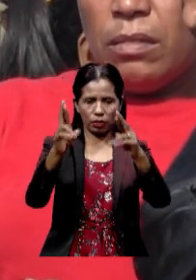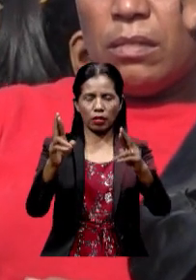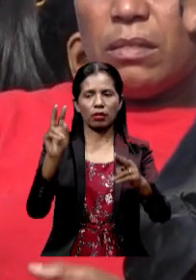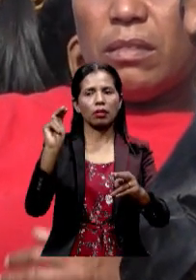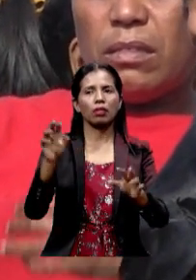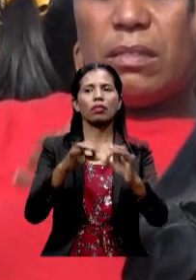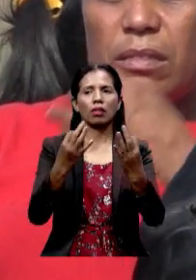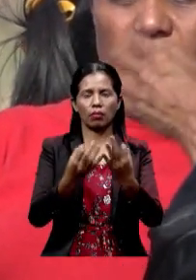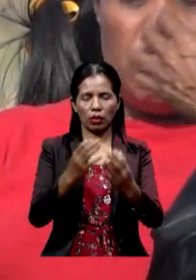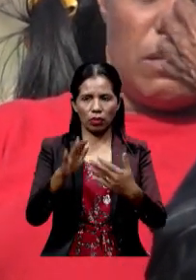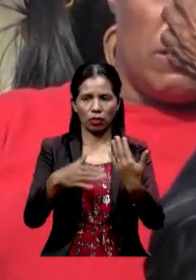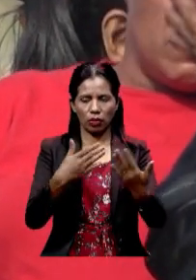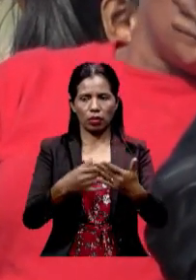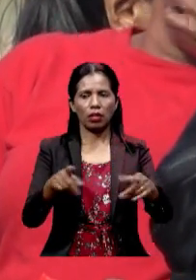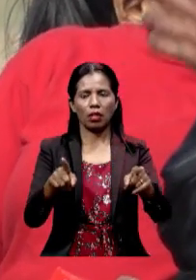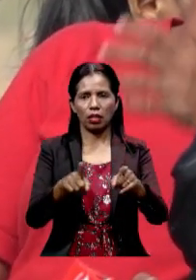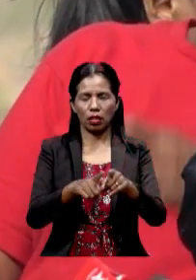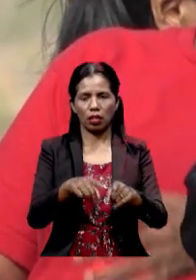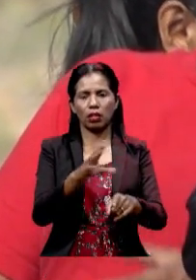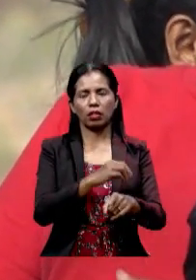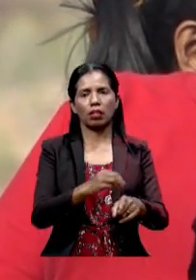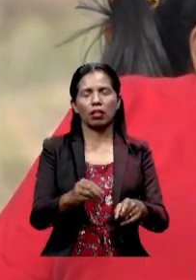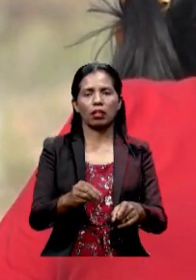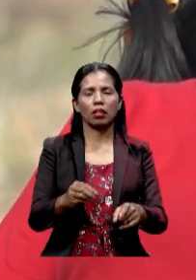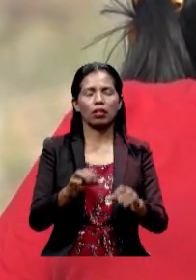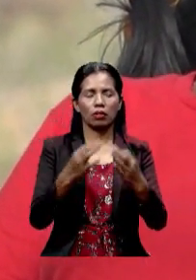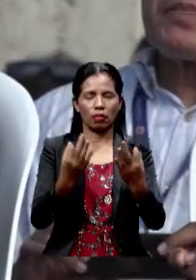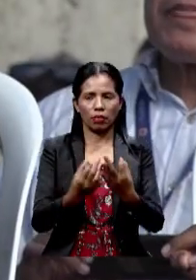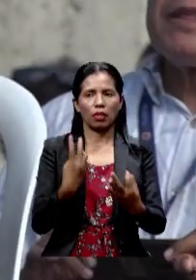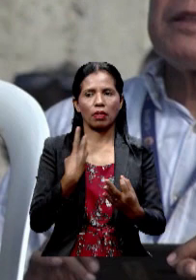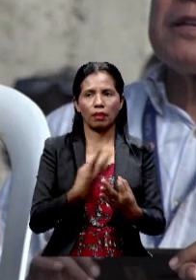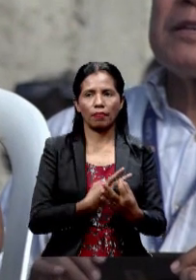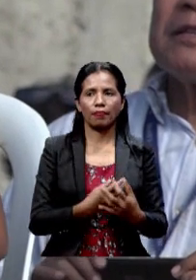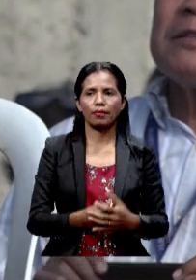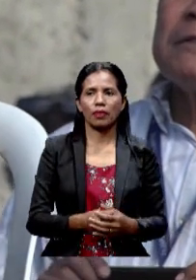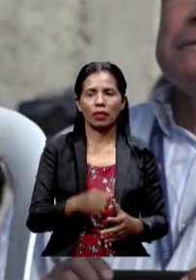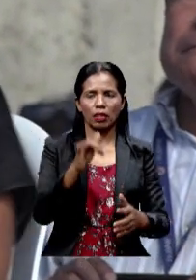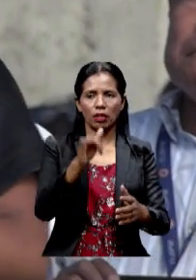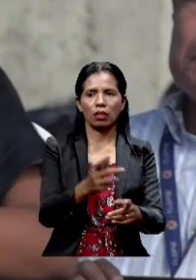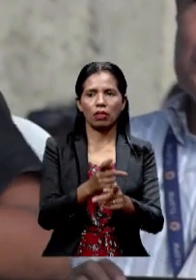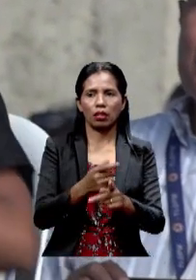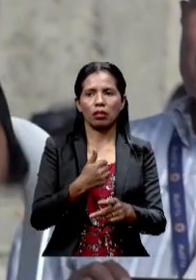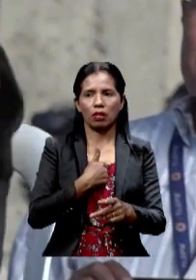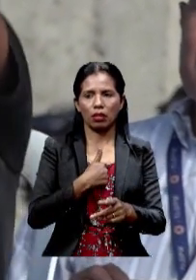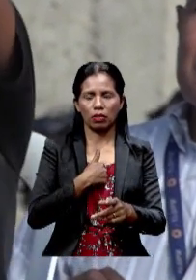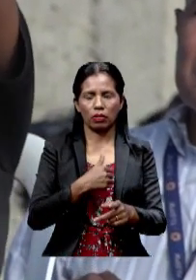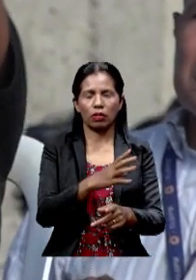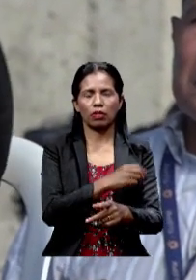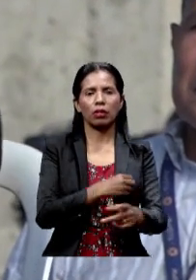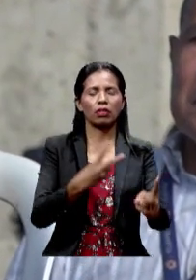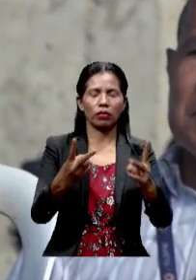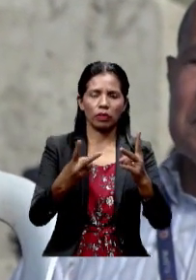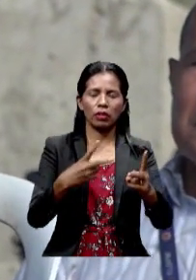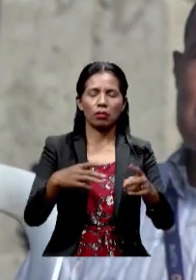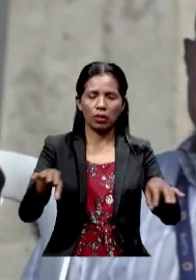sira hotu. Ida ne makan esa memoria ida ne bemak diak tebes ya familia ne larang. Hela cuidado ang viaje ma servisu ba escola